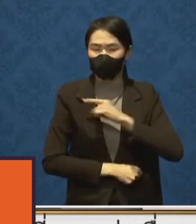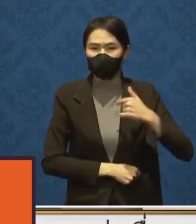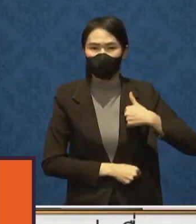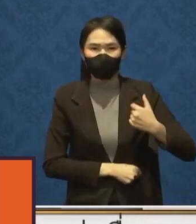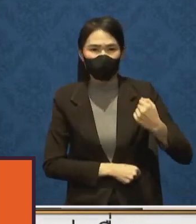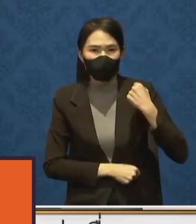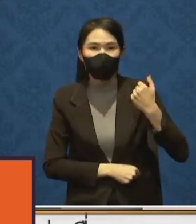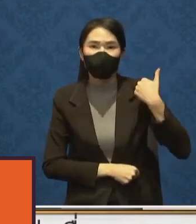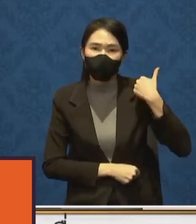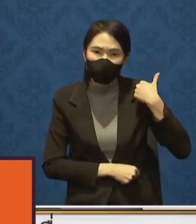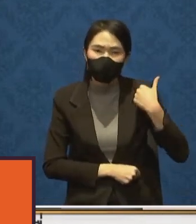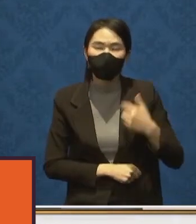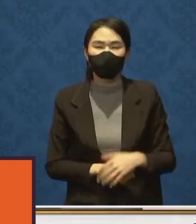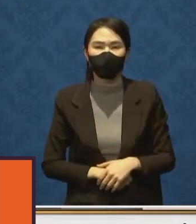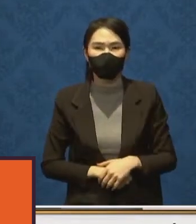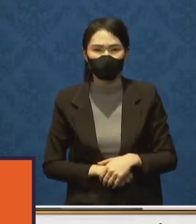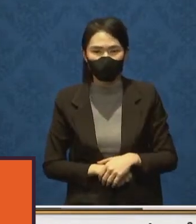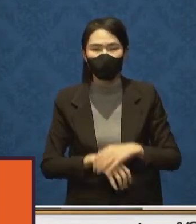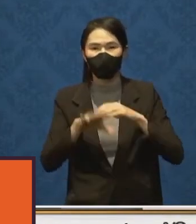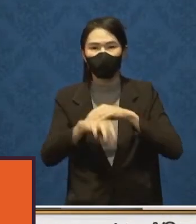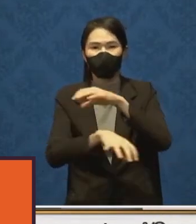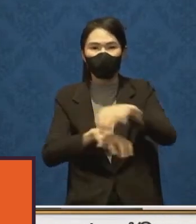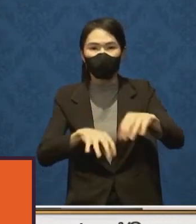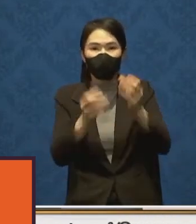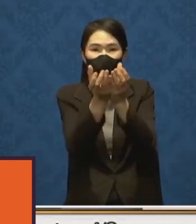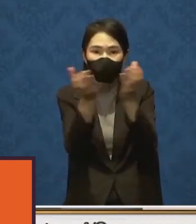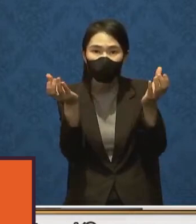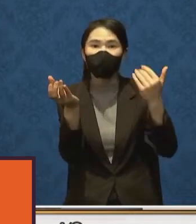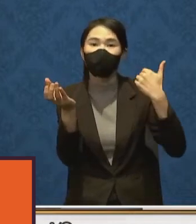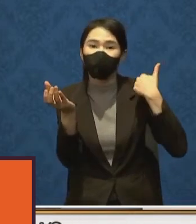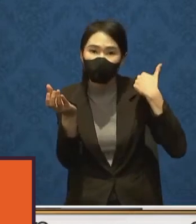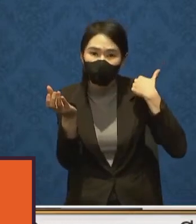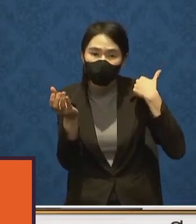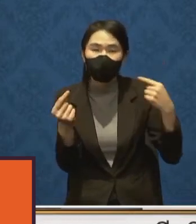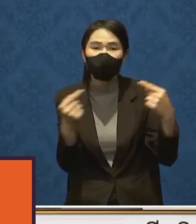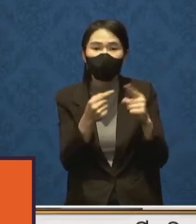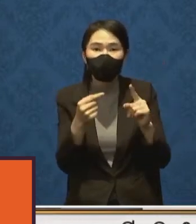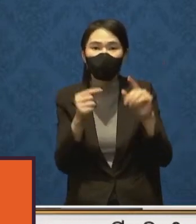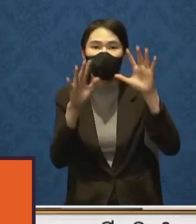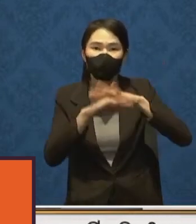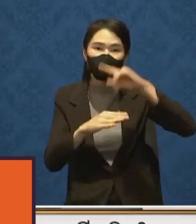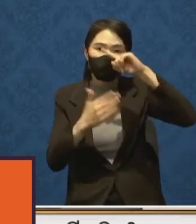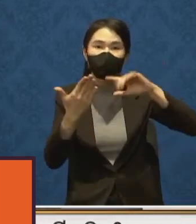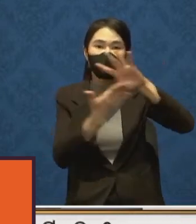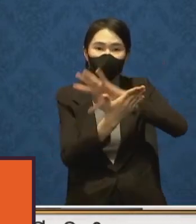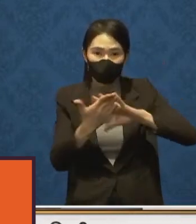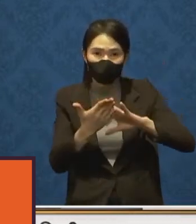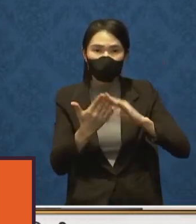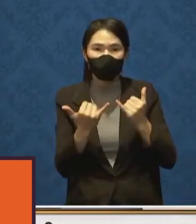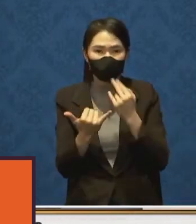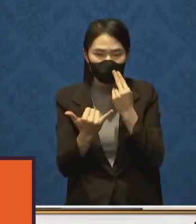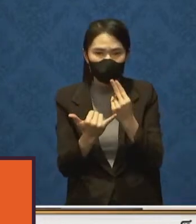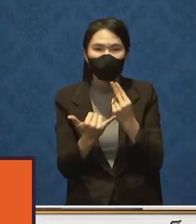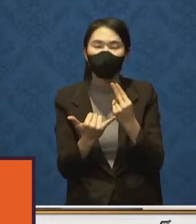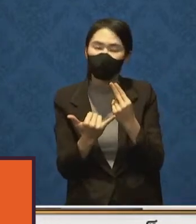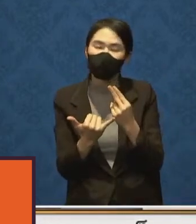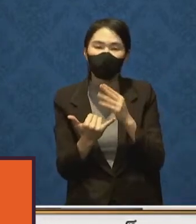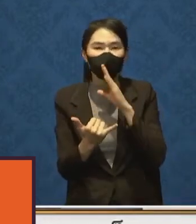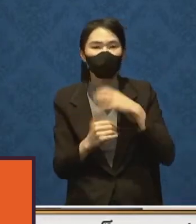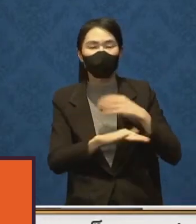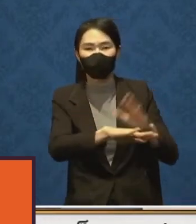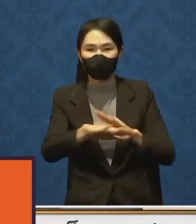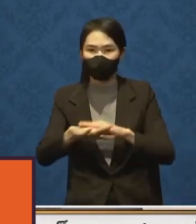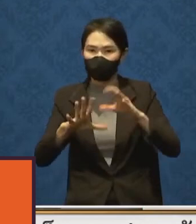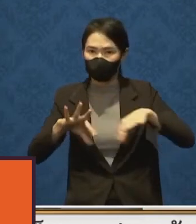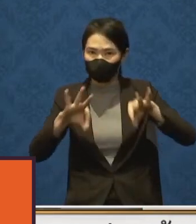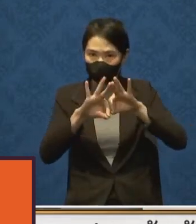่เป็นองคอที่อยู่ในรัฐมนูนแห่งลาฎอนาจัธา ทเพรฉะนั้น ผมถึงให้ควสำ